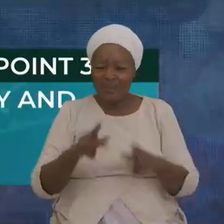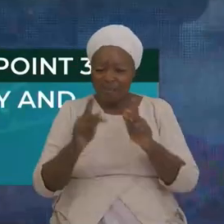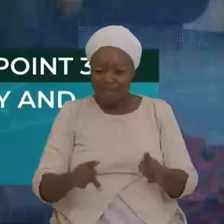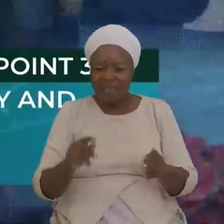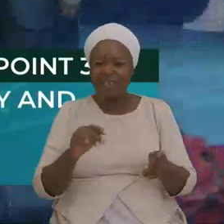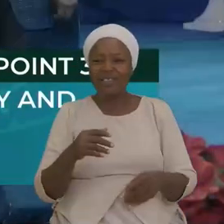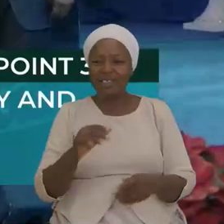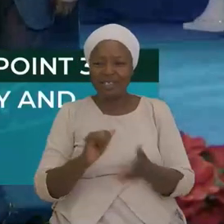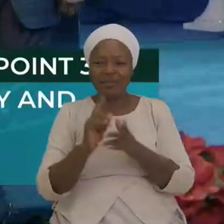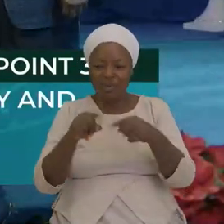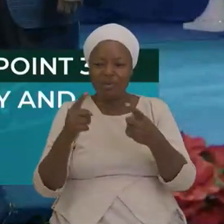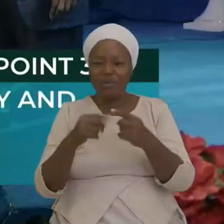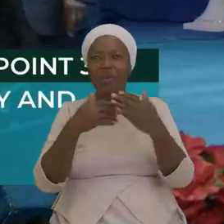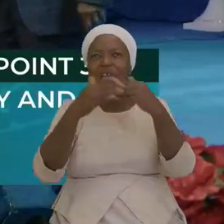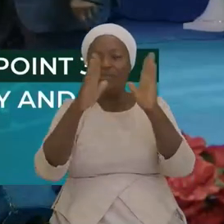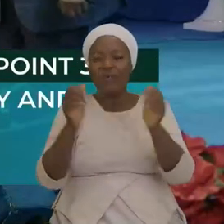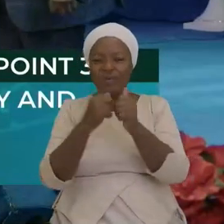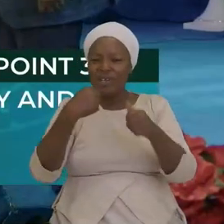citoyen du royaume de Dieu.